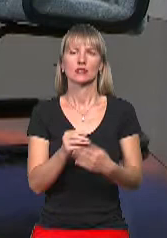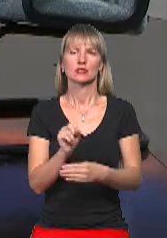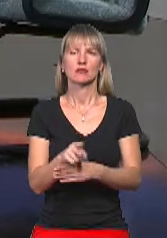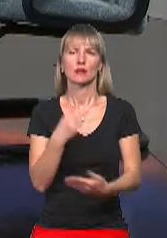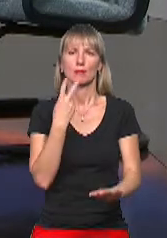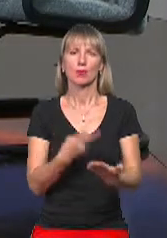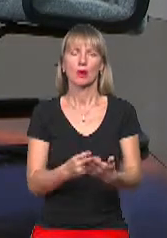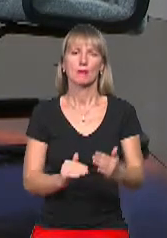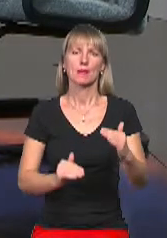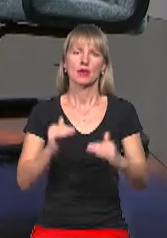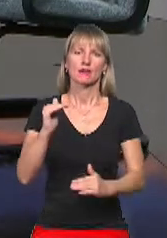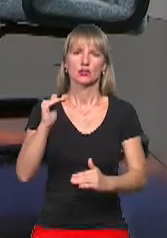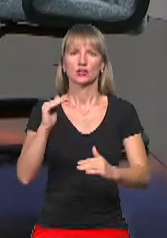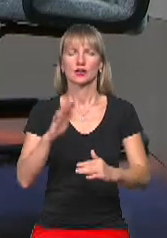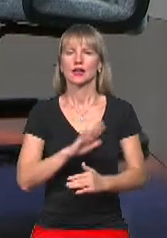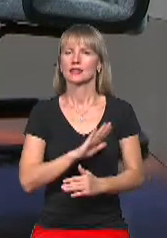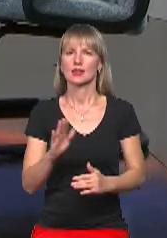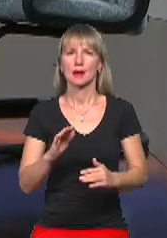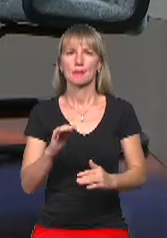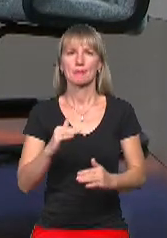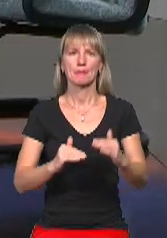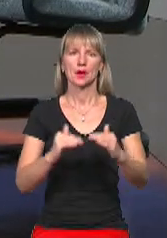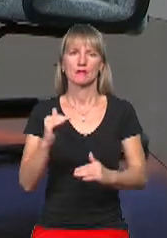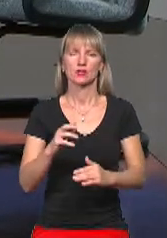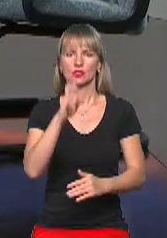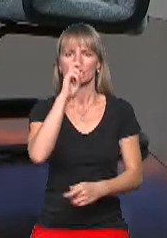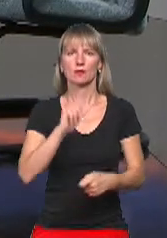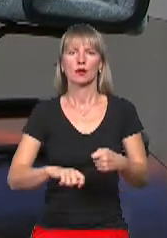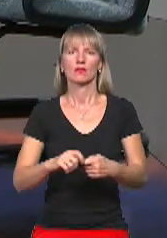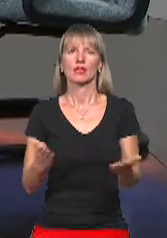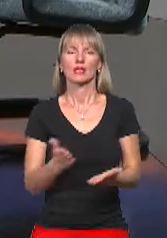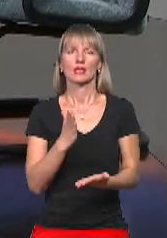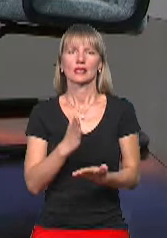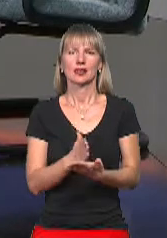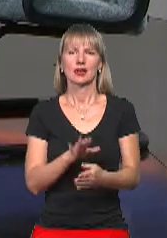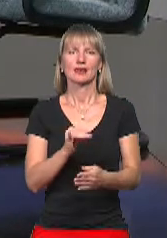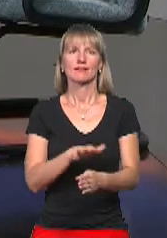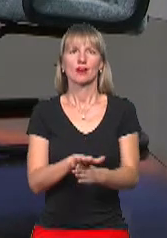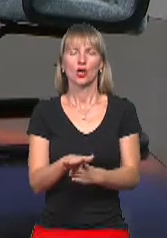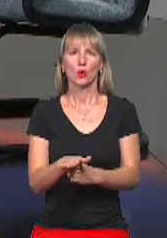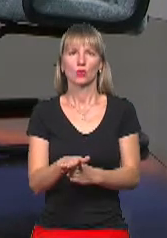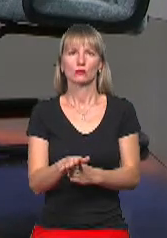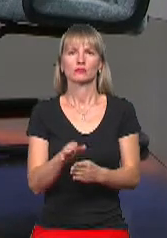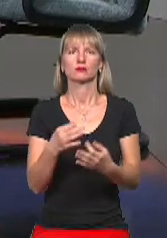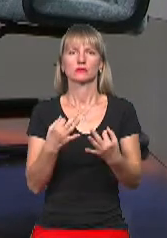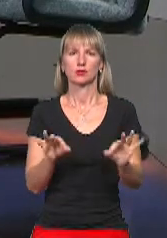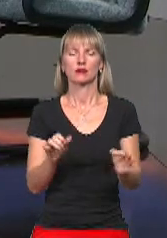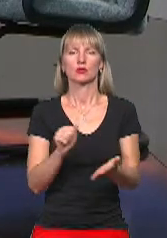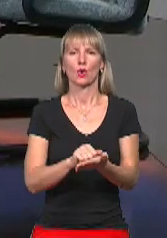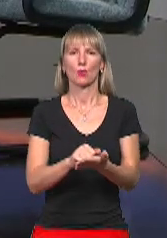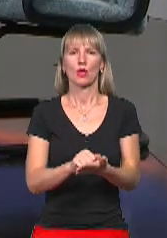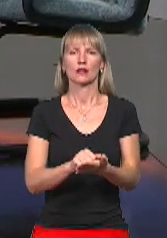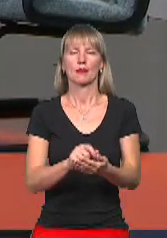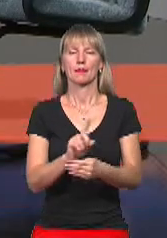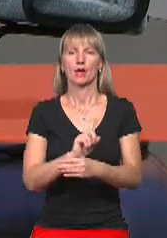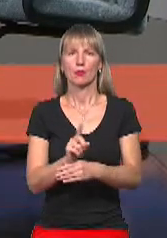Він показує перевищення, не перевищення. Державний моніторинг, який виконується сертифікованими приладами, точними